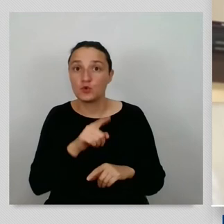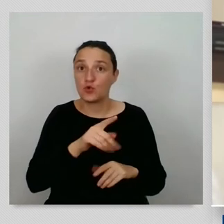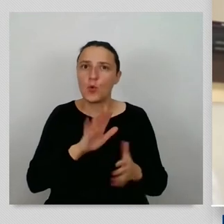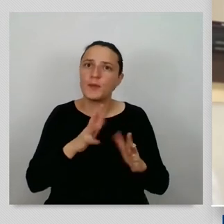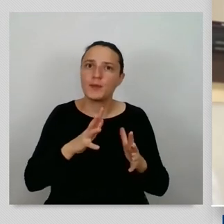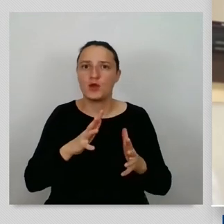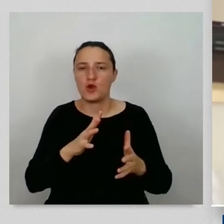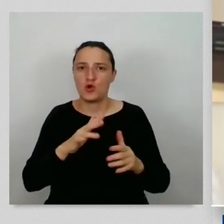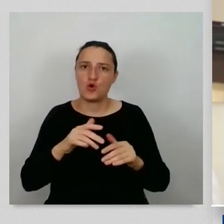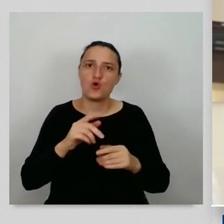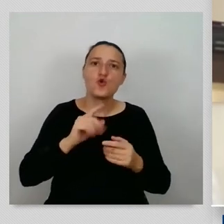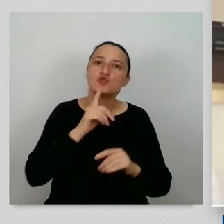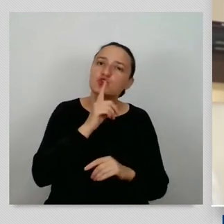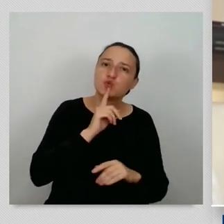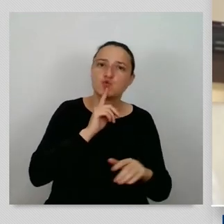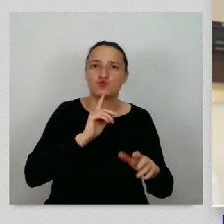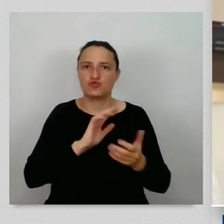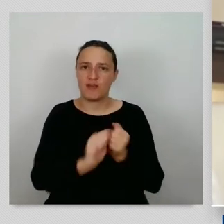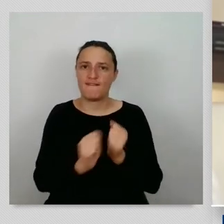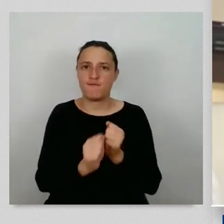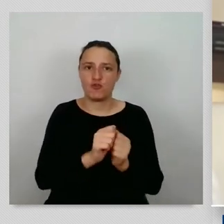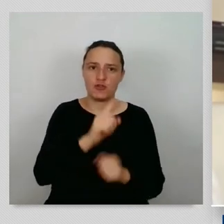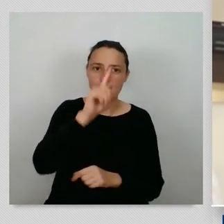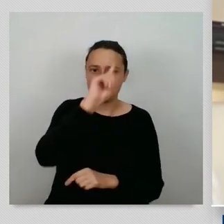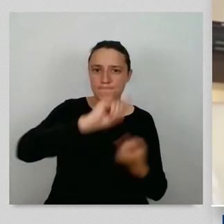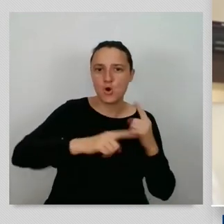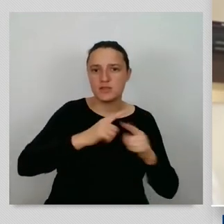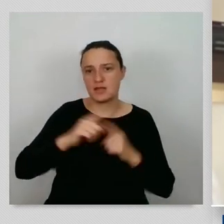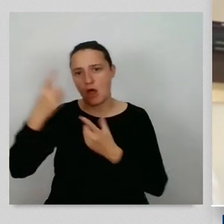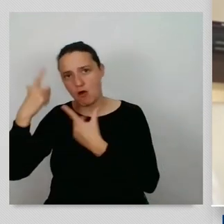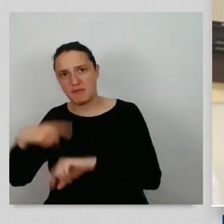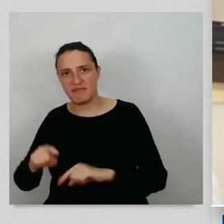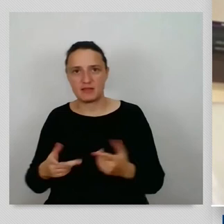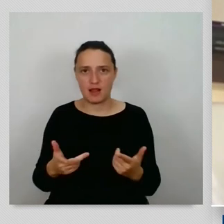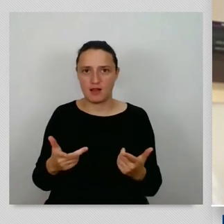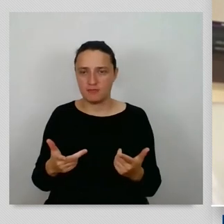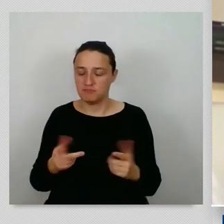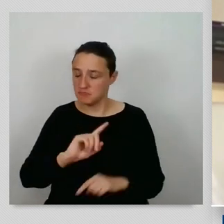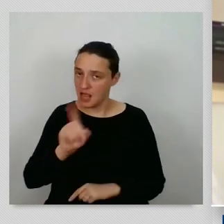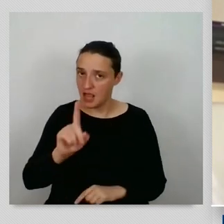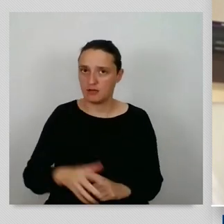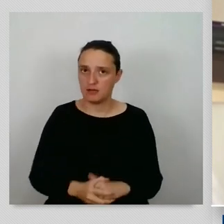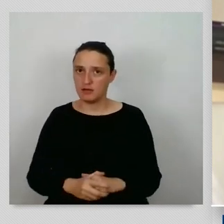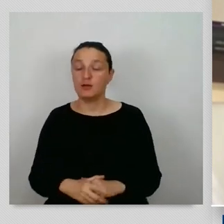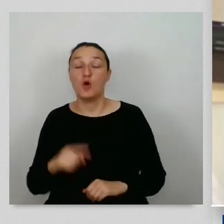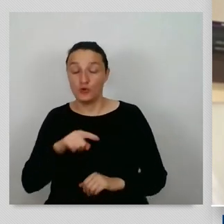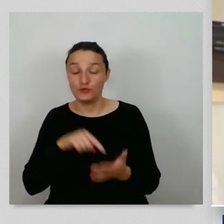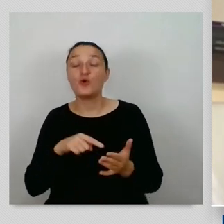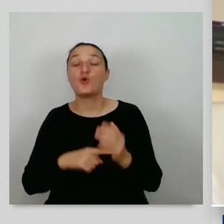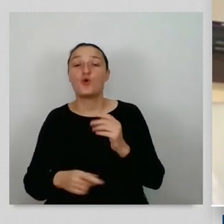między wy, politycy, a my, obywatele. Myślę, że na tym oparte rozwiązania mogą